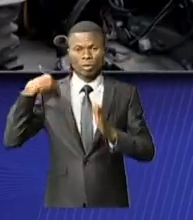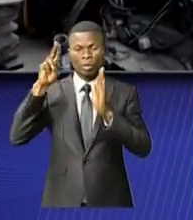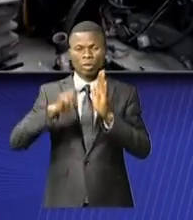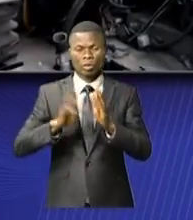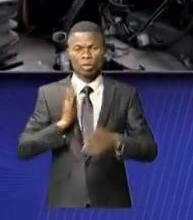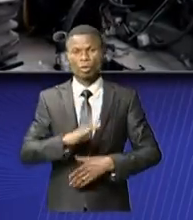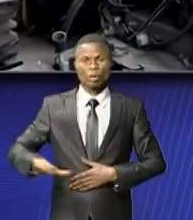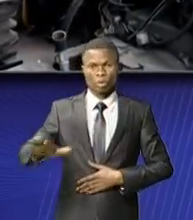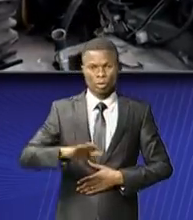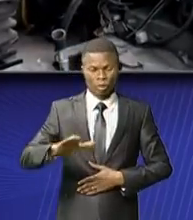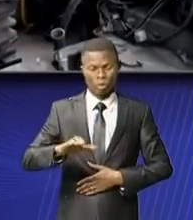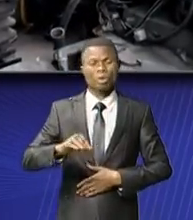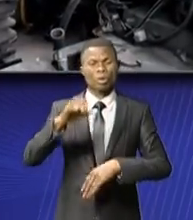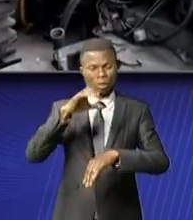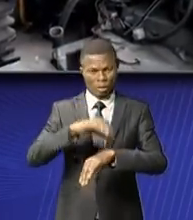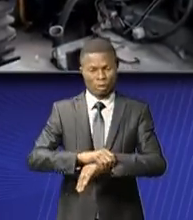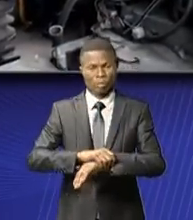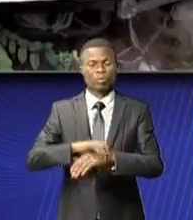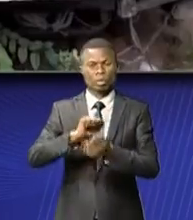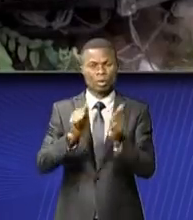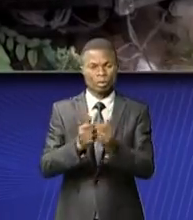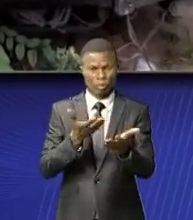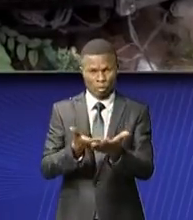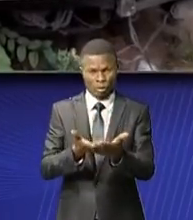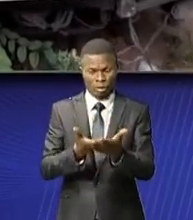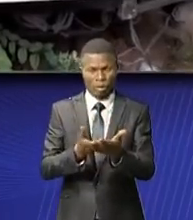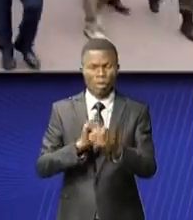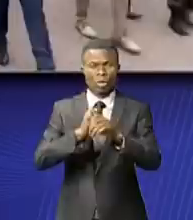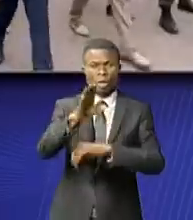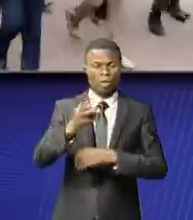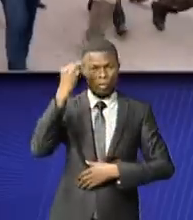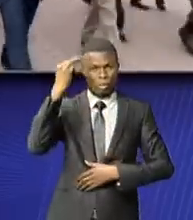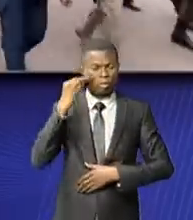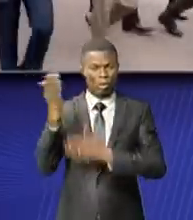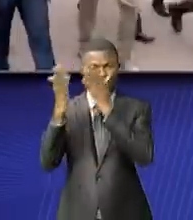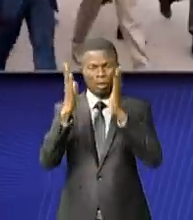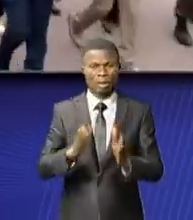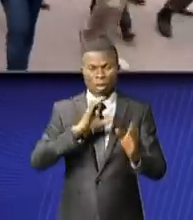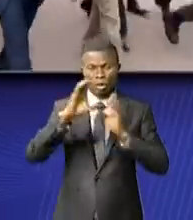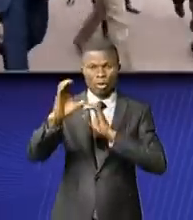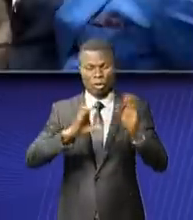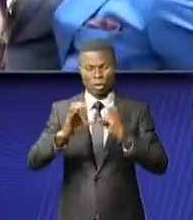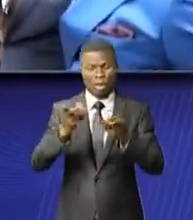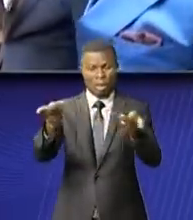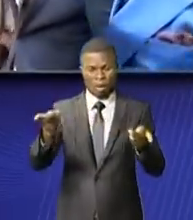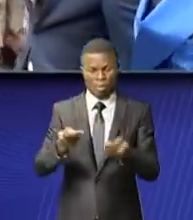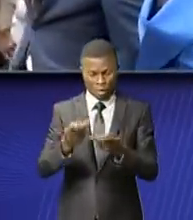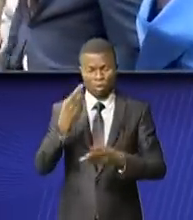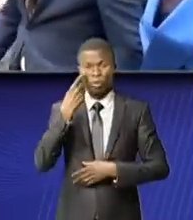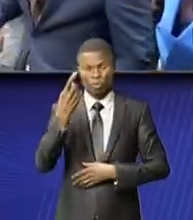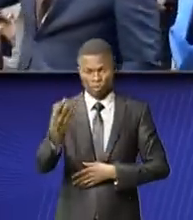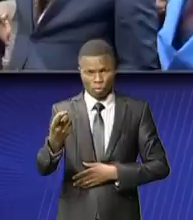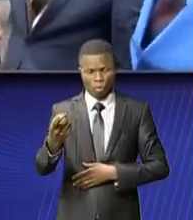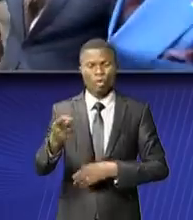de la République s'est saisi de l'affaire en envoyant le ministre des Transports et Voies des Communications qui a mis en